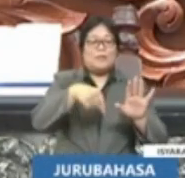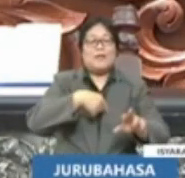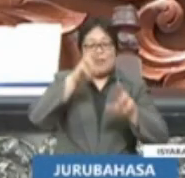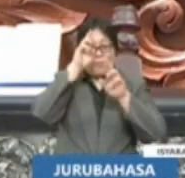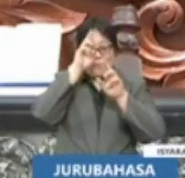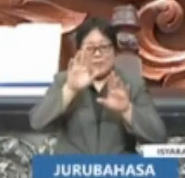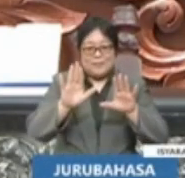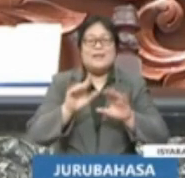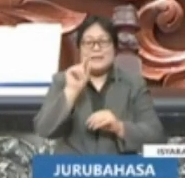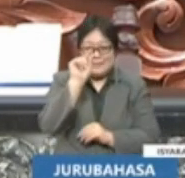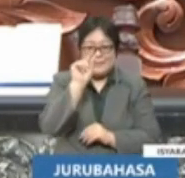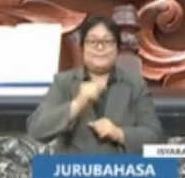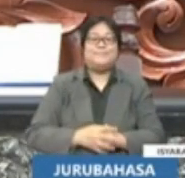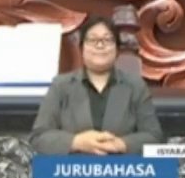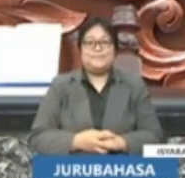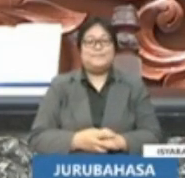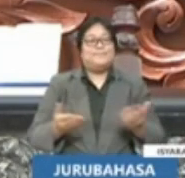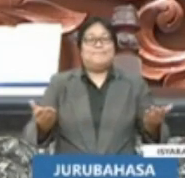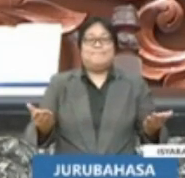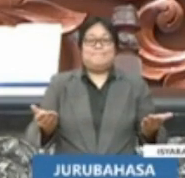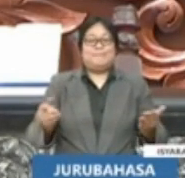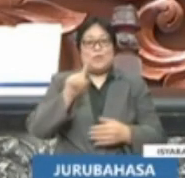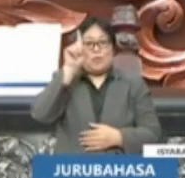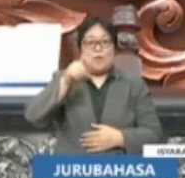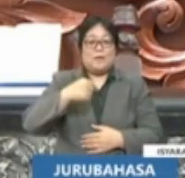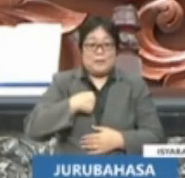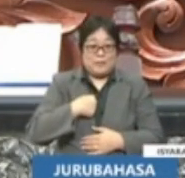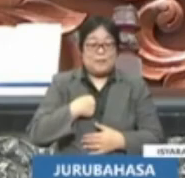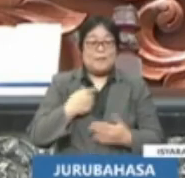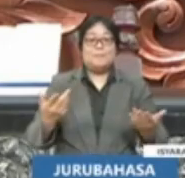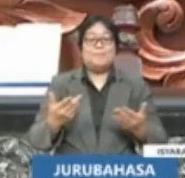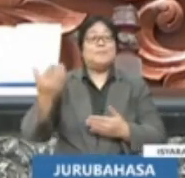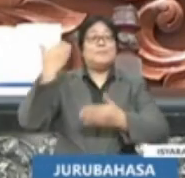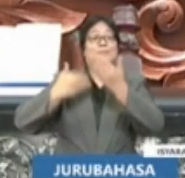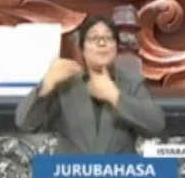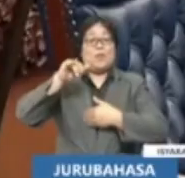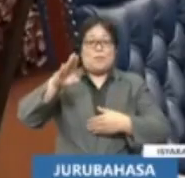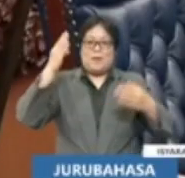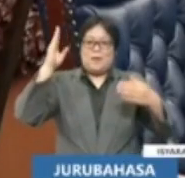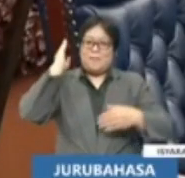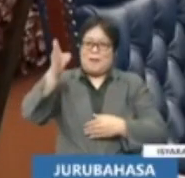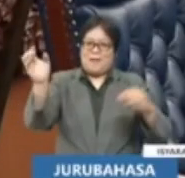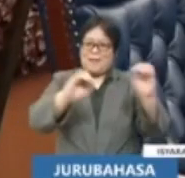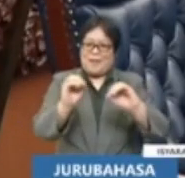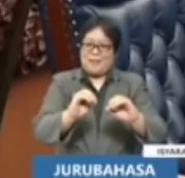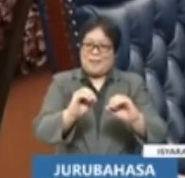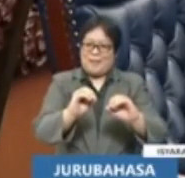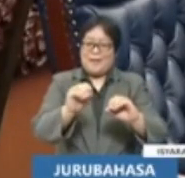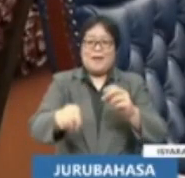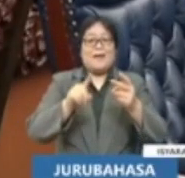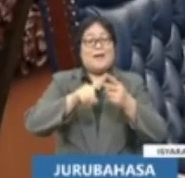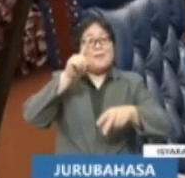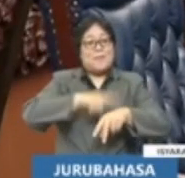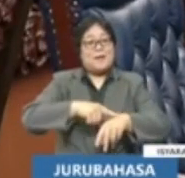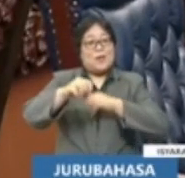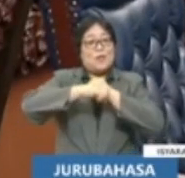Tasri Speaker yang saya hormati. Sedikit saja. Cuma persoalan saya adalah ketika itu Yang Berhormat Baling pun tidak hadir. Dan kedua,